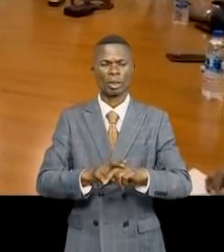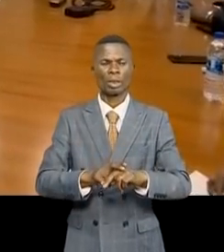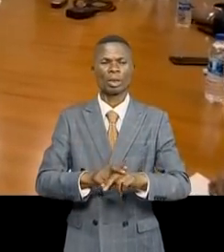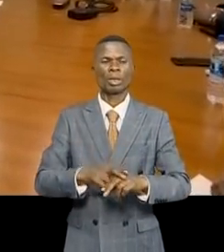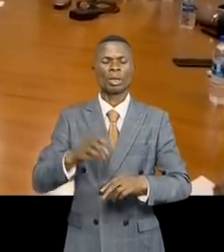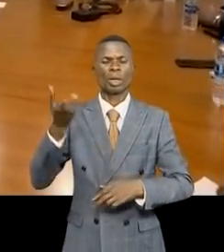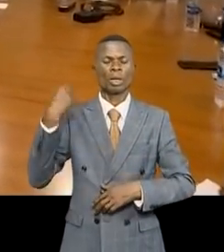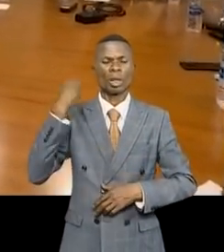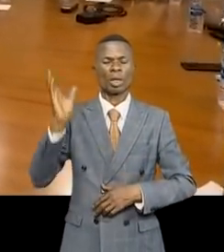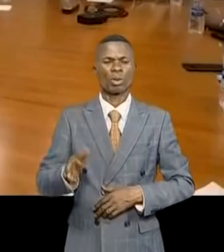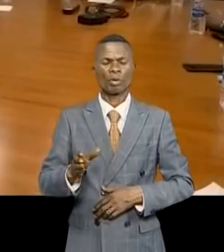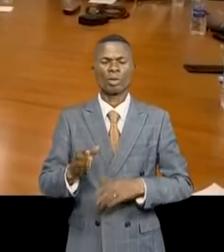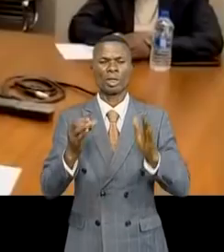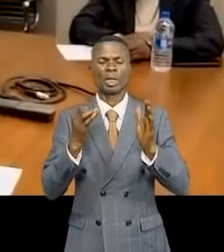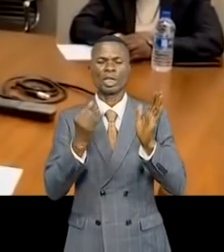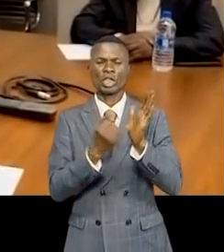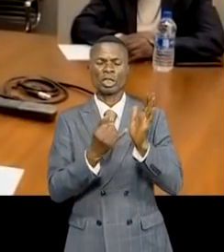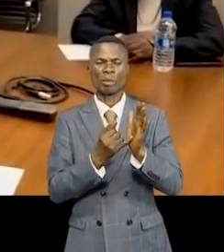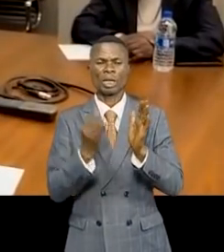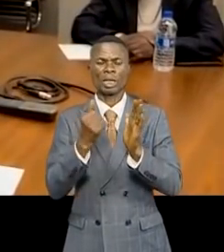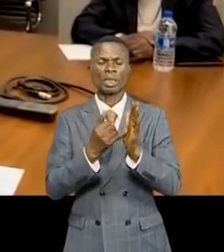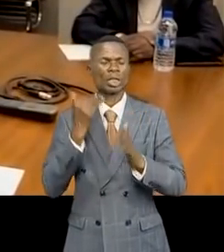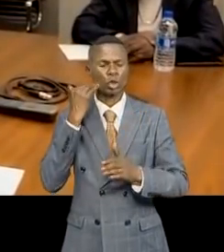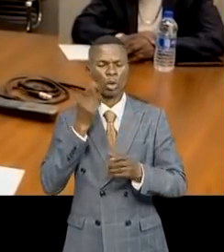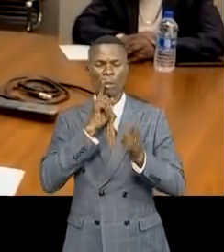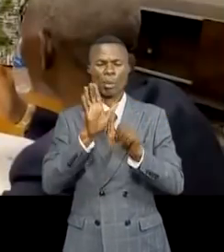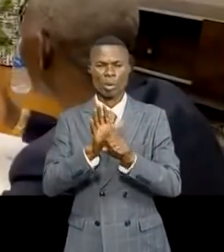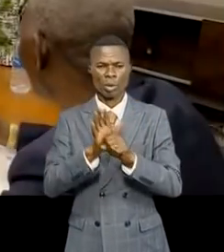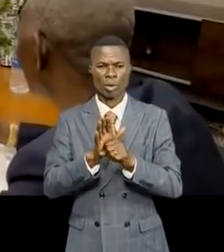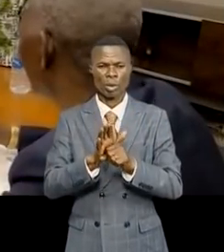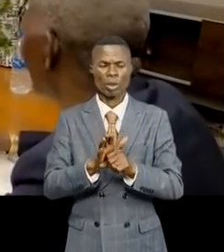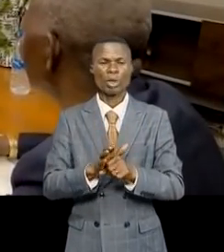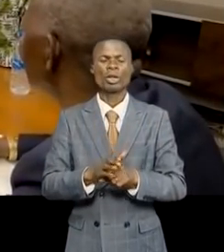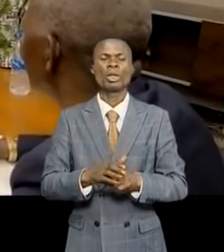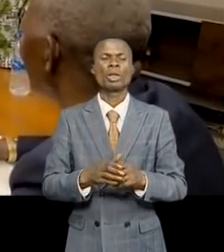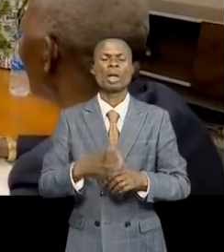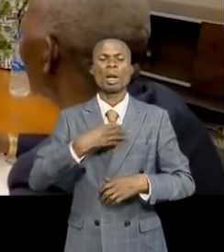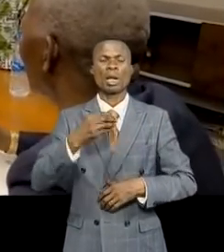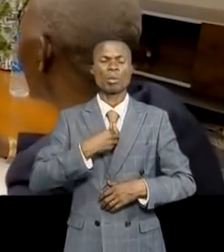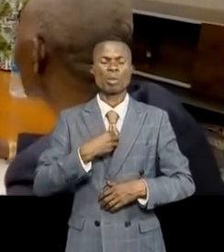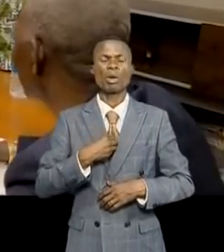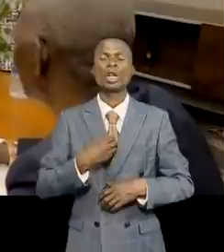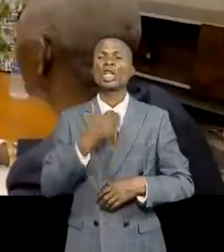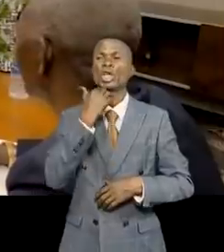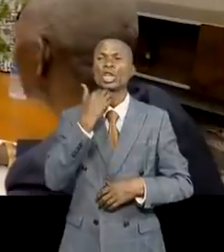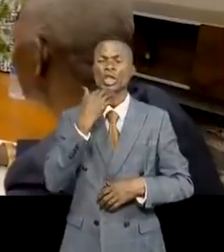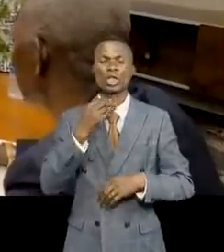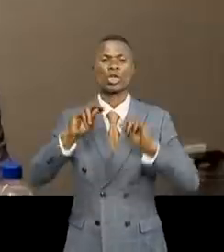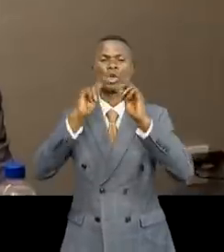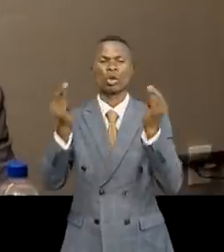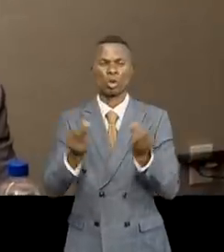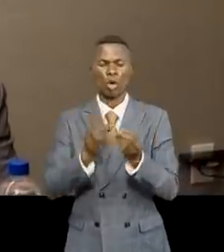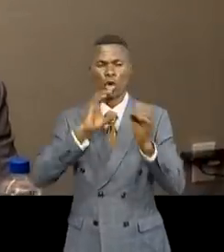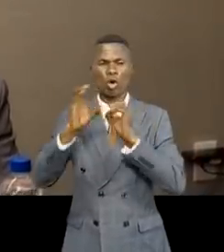le dimanche 6 juin 2021 eu des échanges fructueux avec le patron de la société groupe Leventru Communication